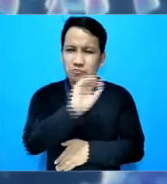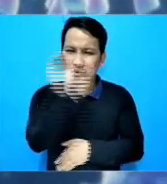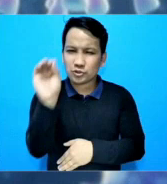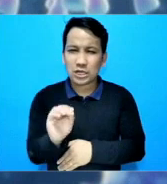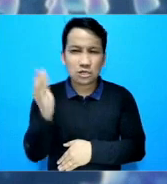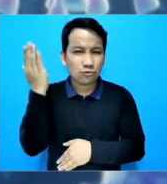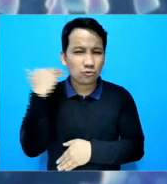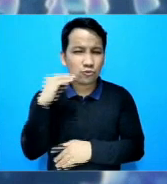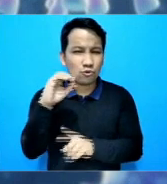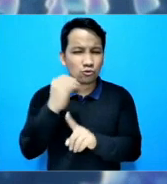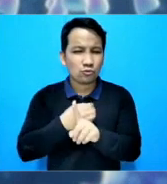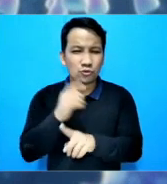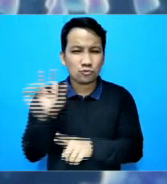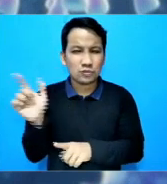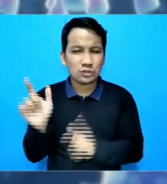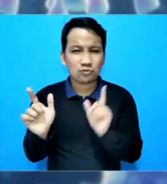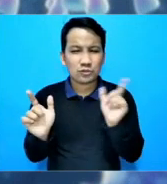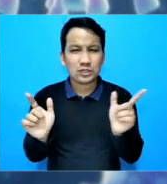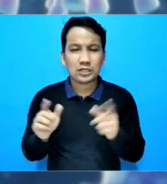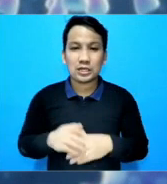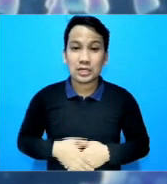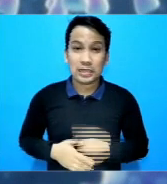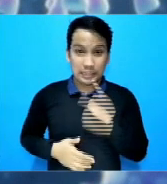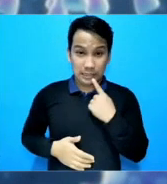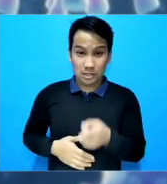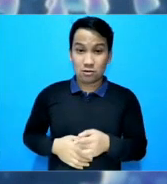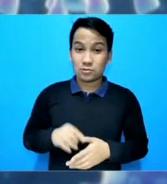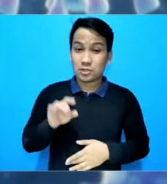October 2020. Yung increased cases,